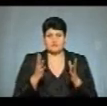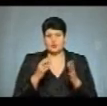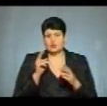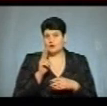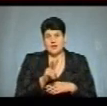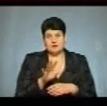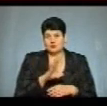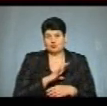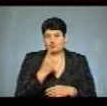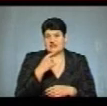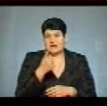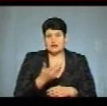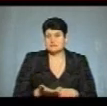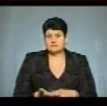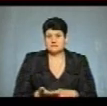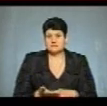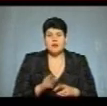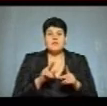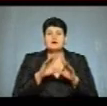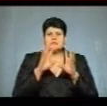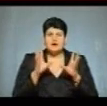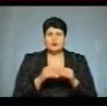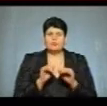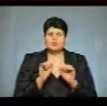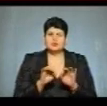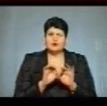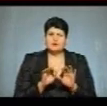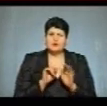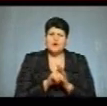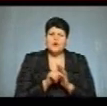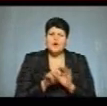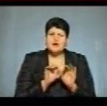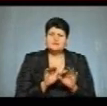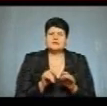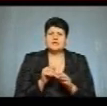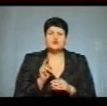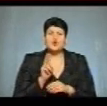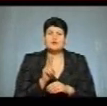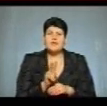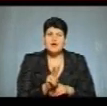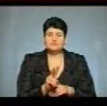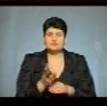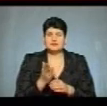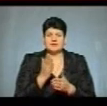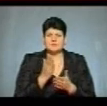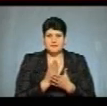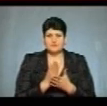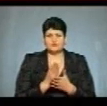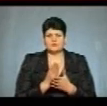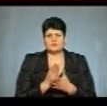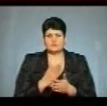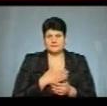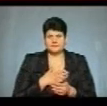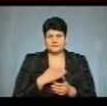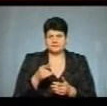давності. А як ви загалом можете охарактеризувати тролейбуси, тобто транспортні засоби, які належать